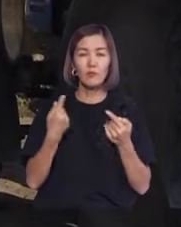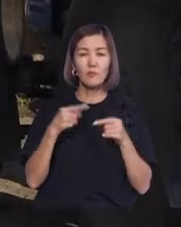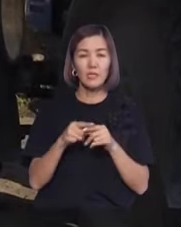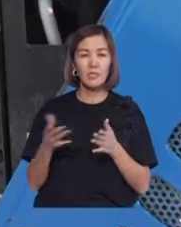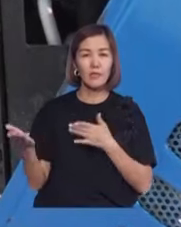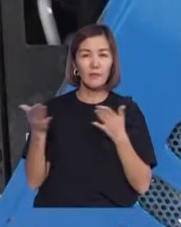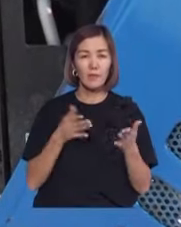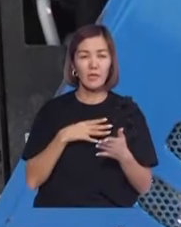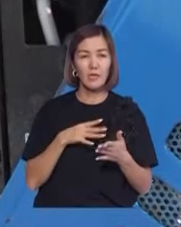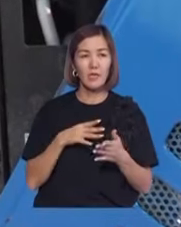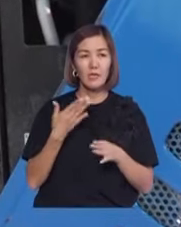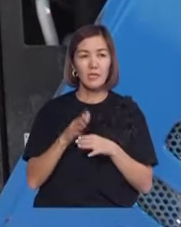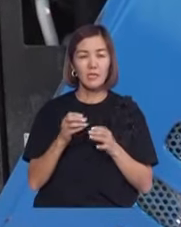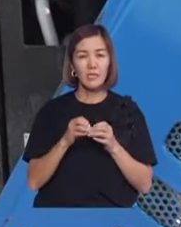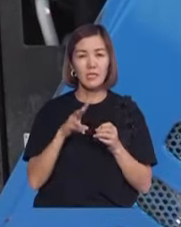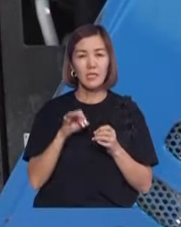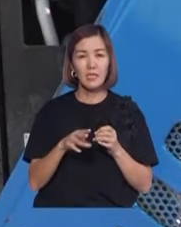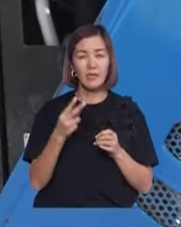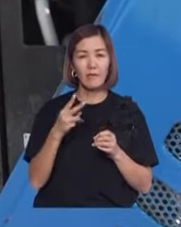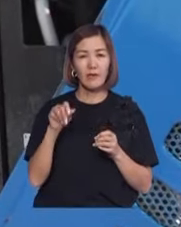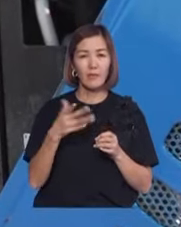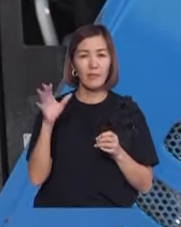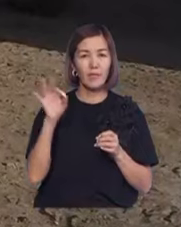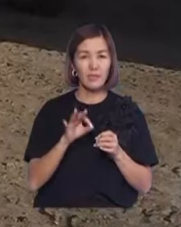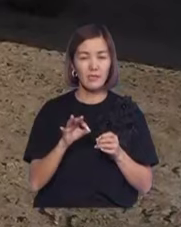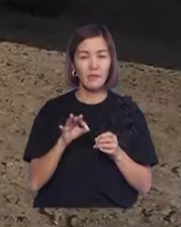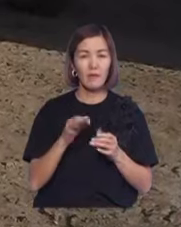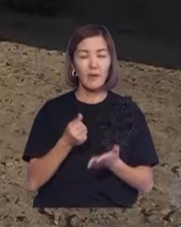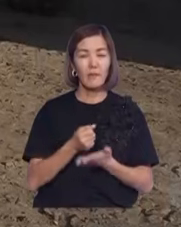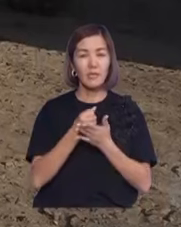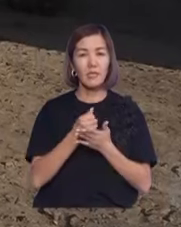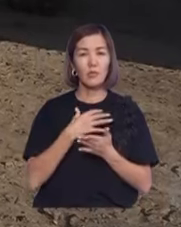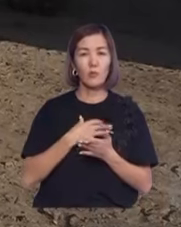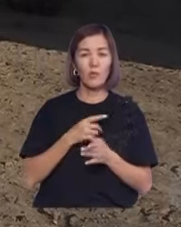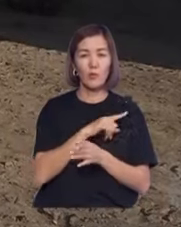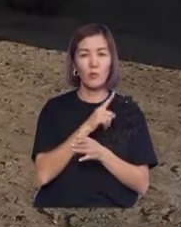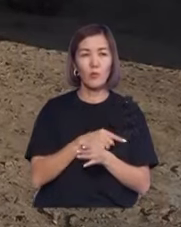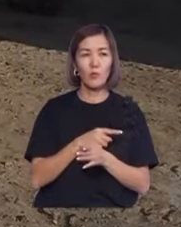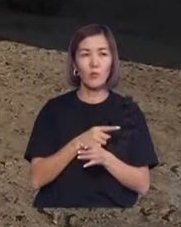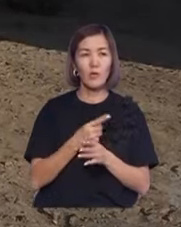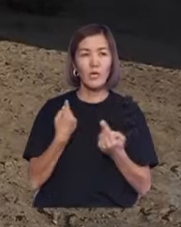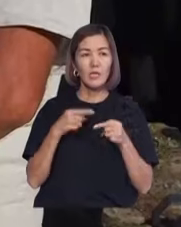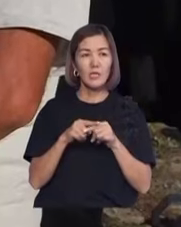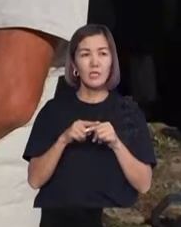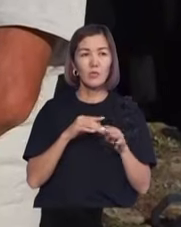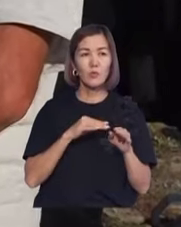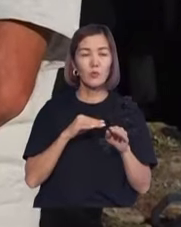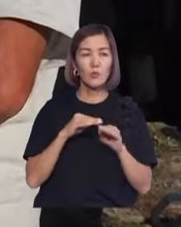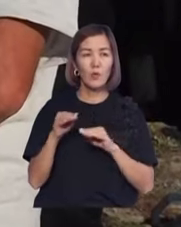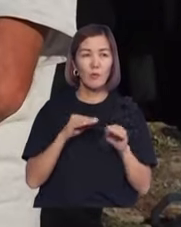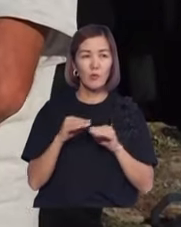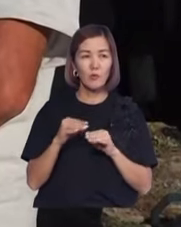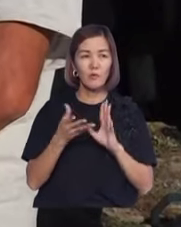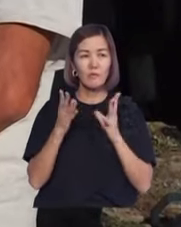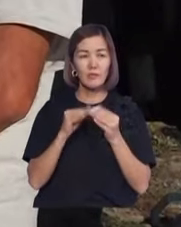техники. Финансовый лизинг сроком на 10 лет по 2,5%. Эта поддержка значительно укрепила материальную техническую базу